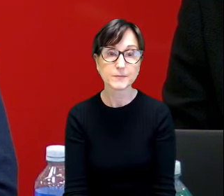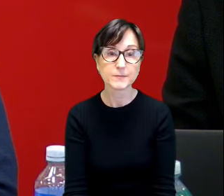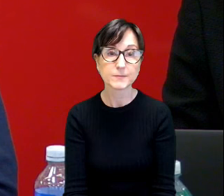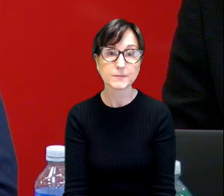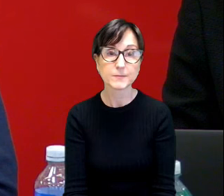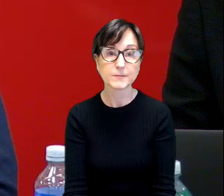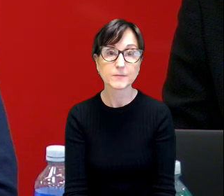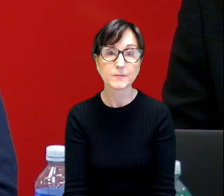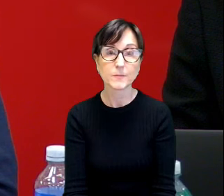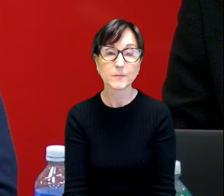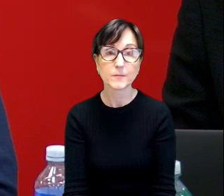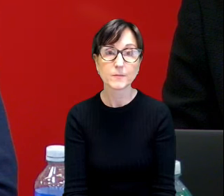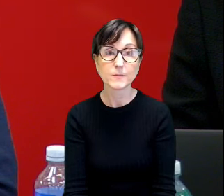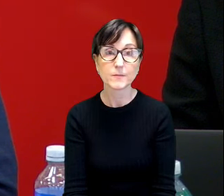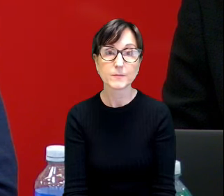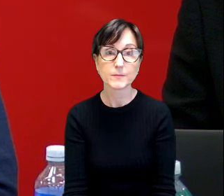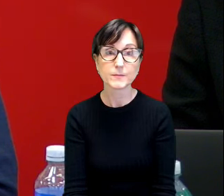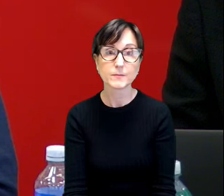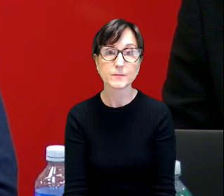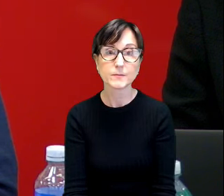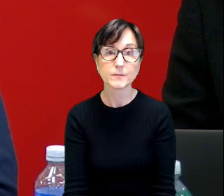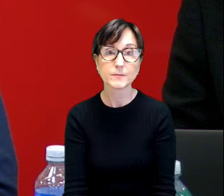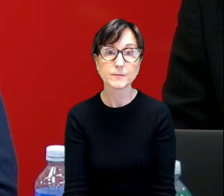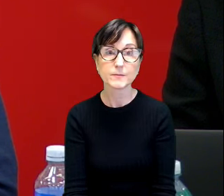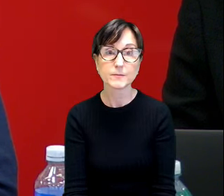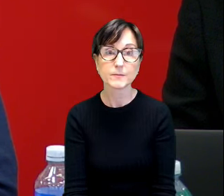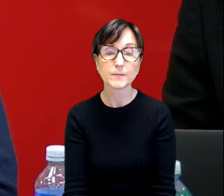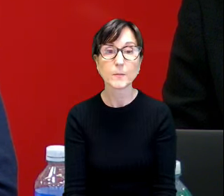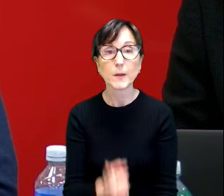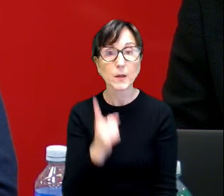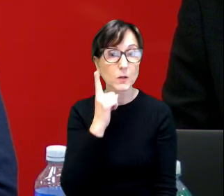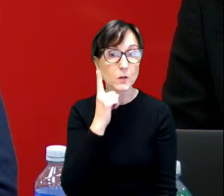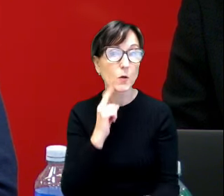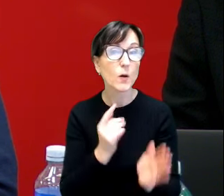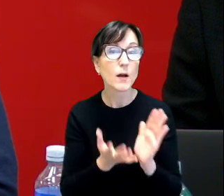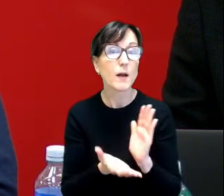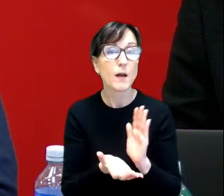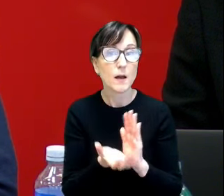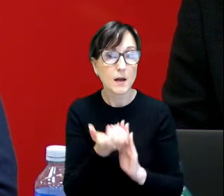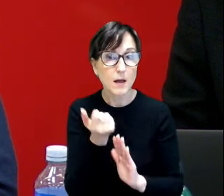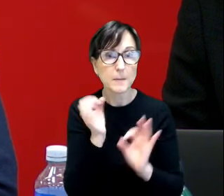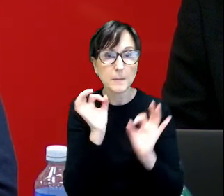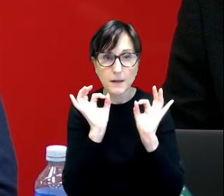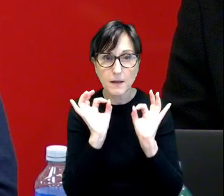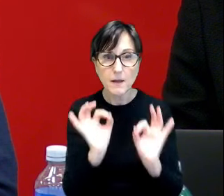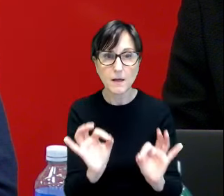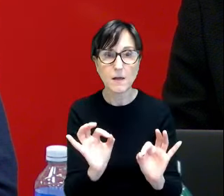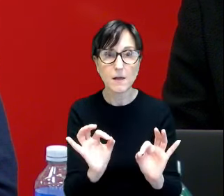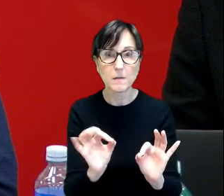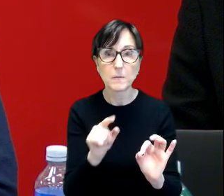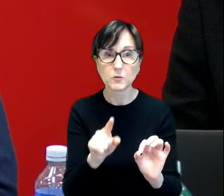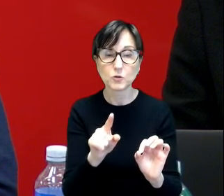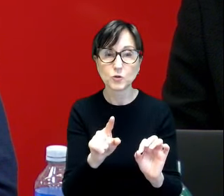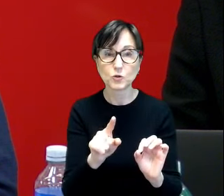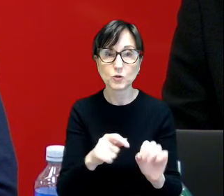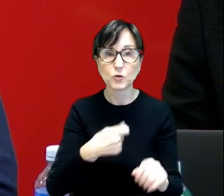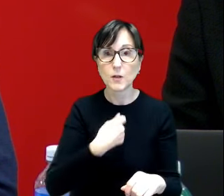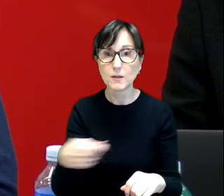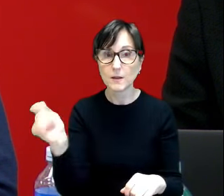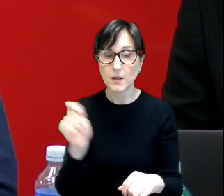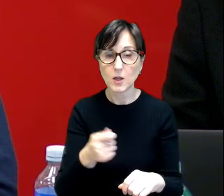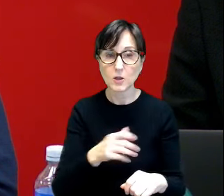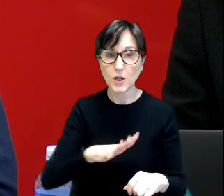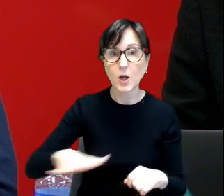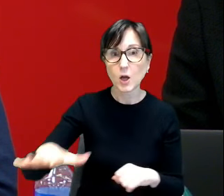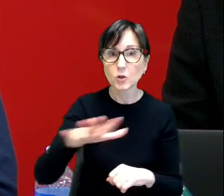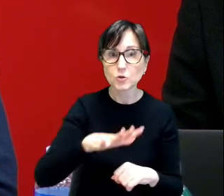priemonė kurios būdu būtų siekiama efektyvinti šios aikštelės panaudojimą